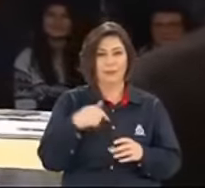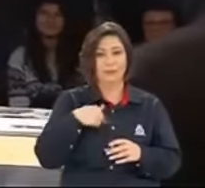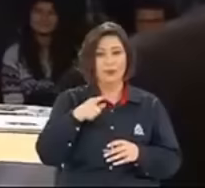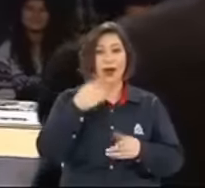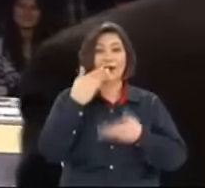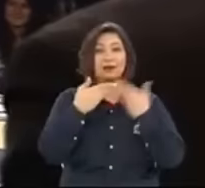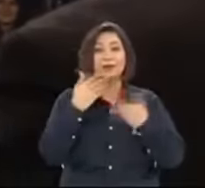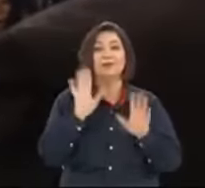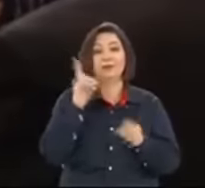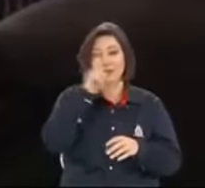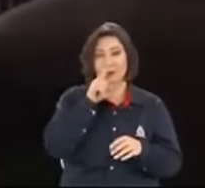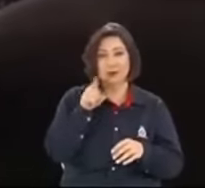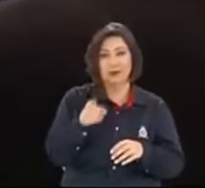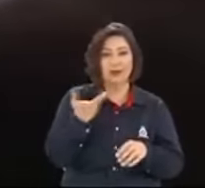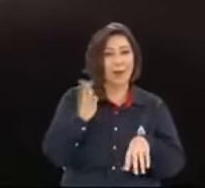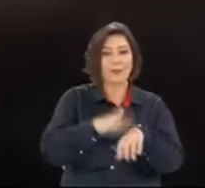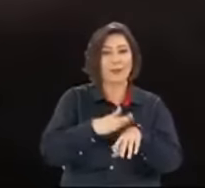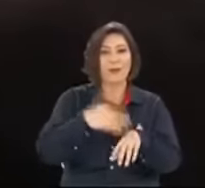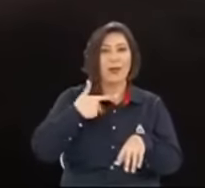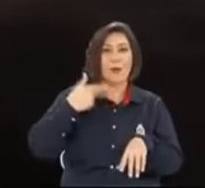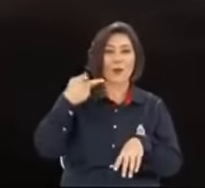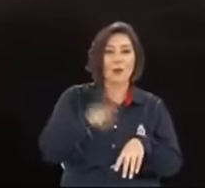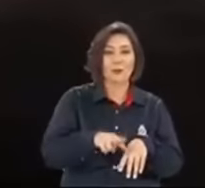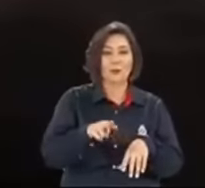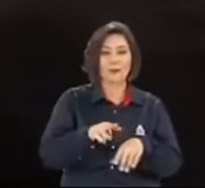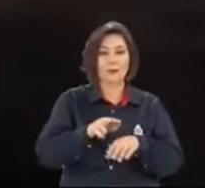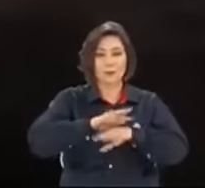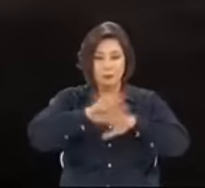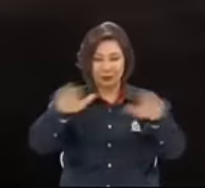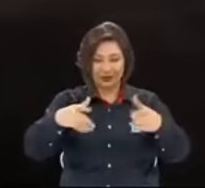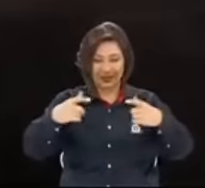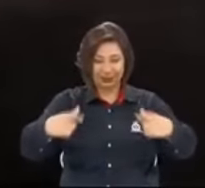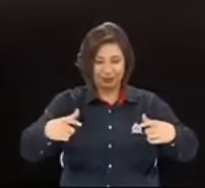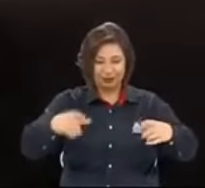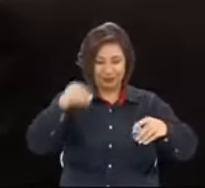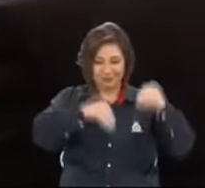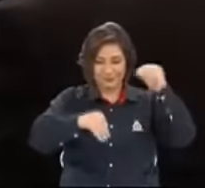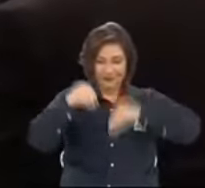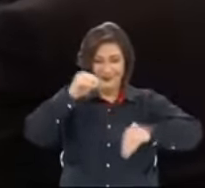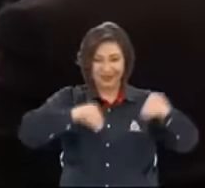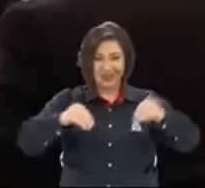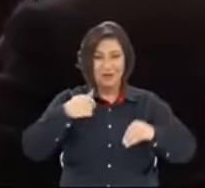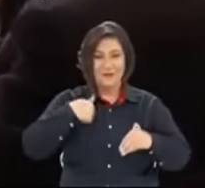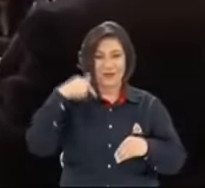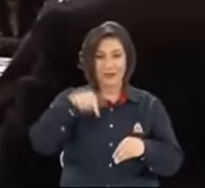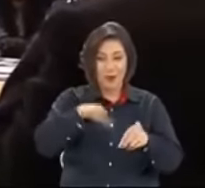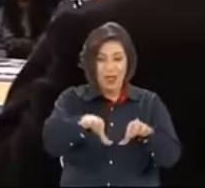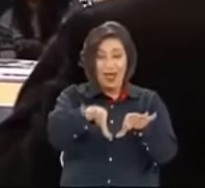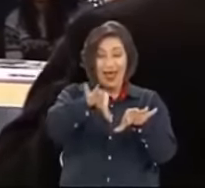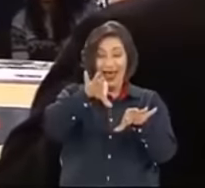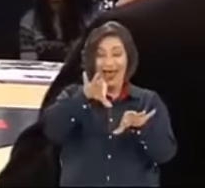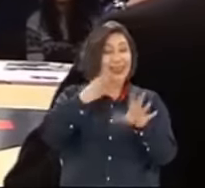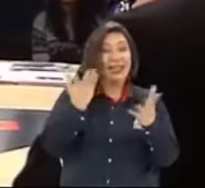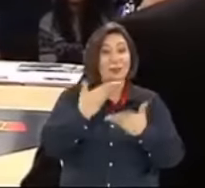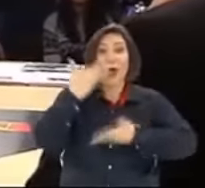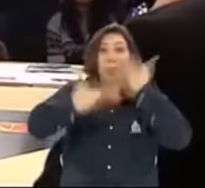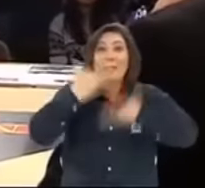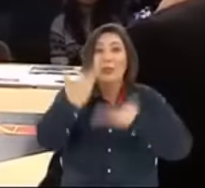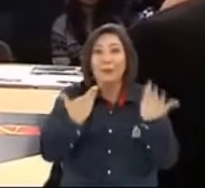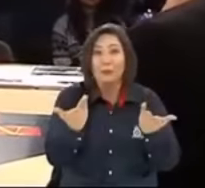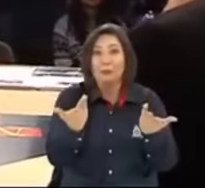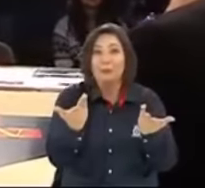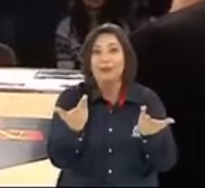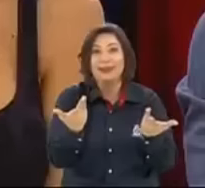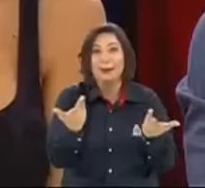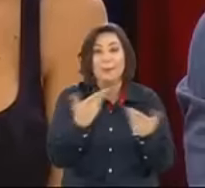bunu anlatamayacağım abi senin yüzünden. Ne yaptın? Öldürdün beni yani. Bütün tepsiye koydun malzememi. Ben şimdi oradan alıp nasıl sunayım bu